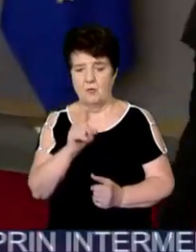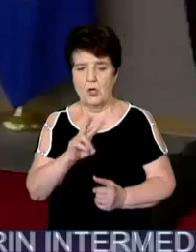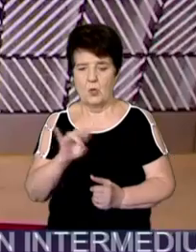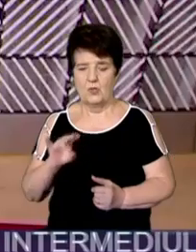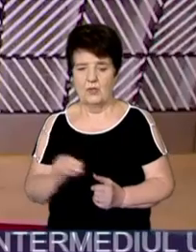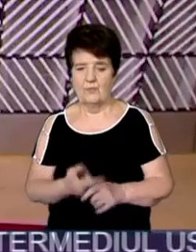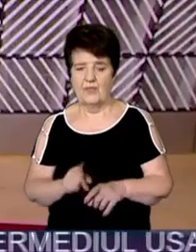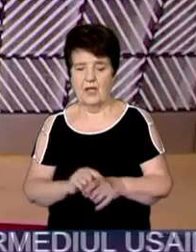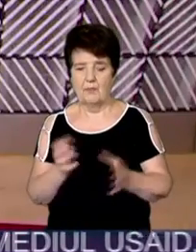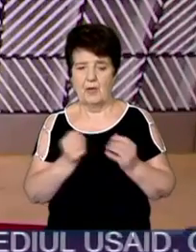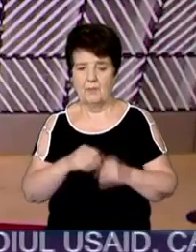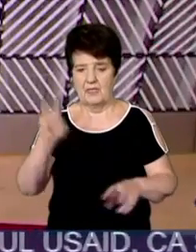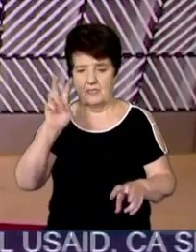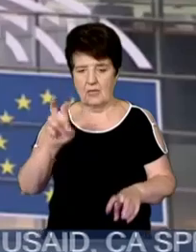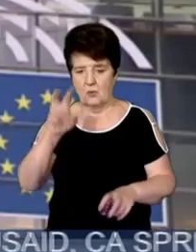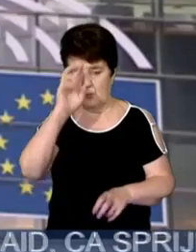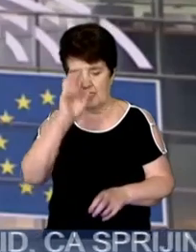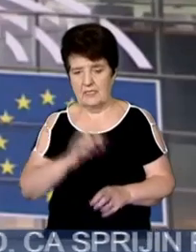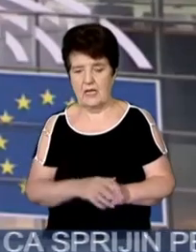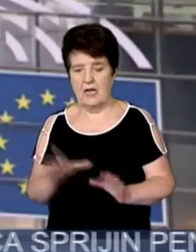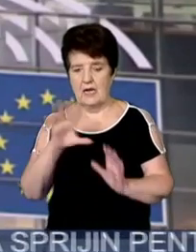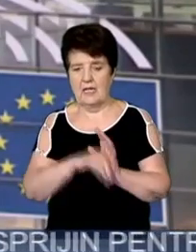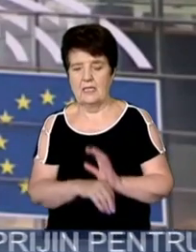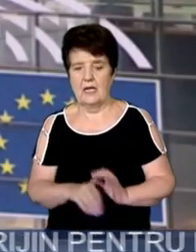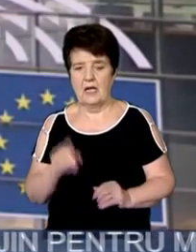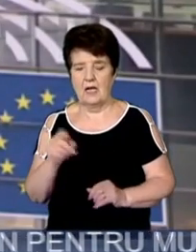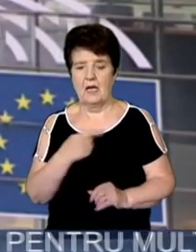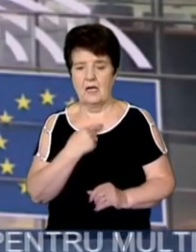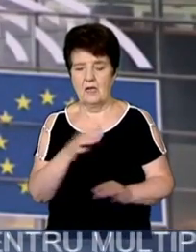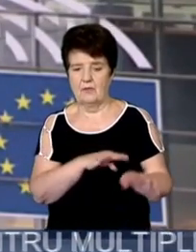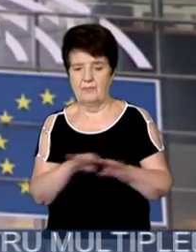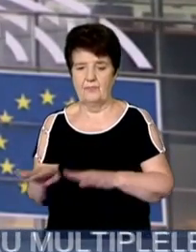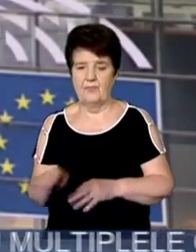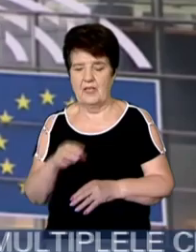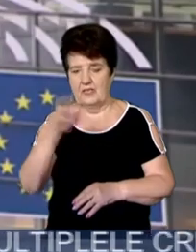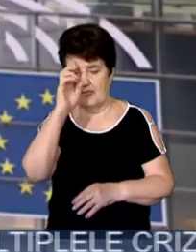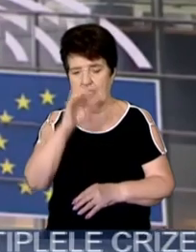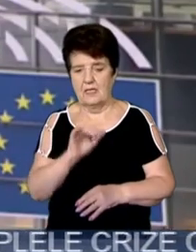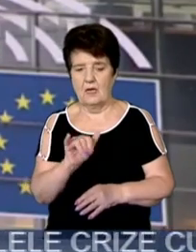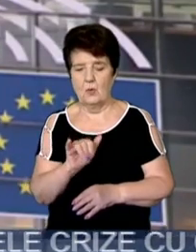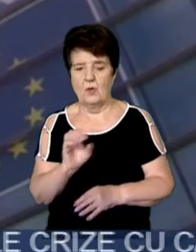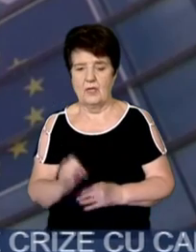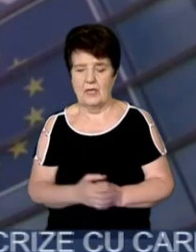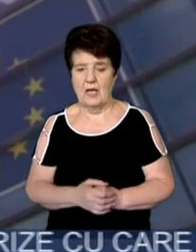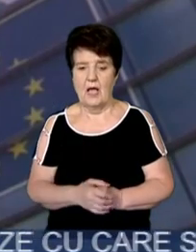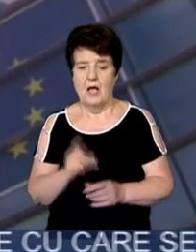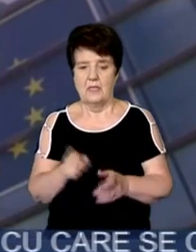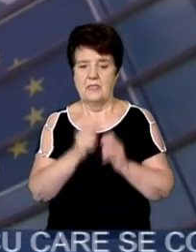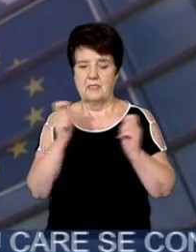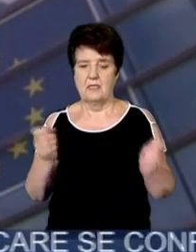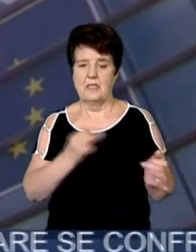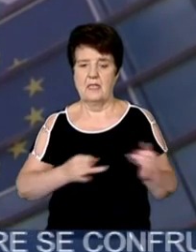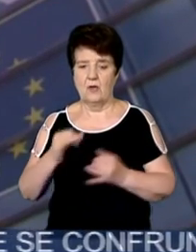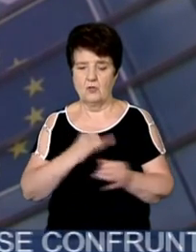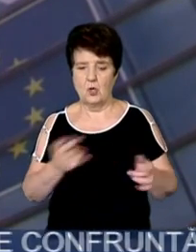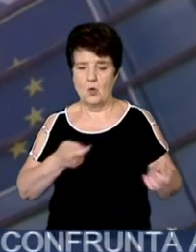Republica Moldova a primit statut de țară candidată la aderare prin votul unanim al liderilor statelor Uniunii Europene. Pentru deschiderea